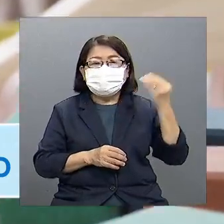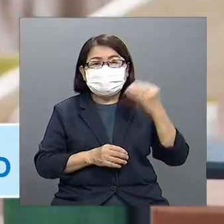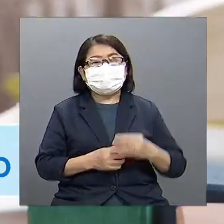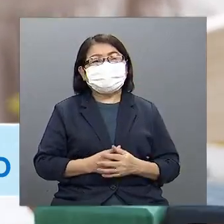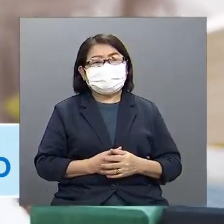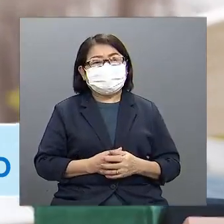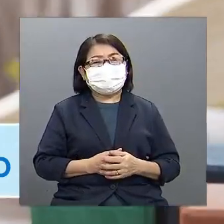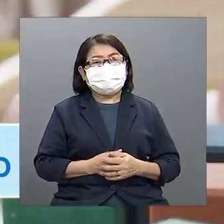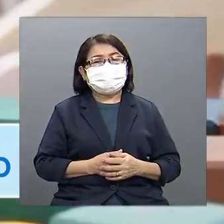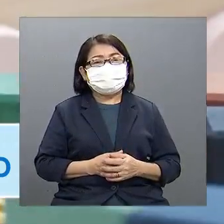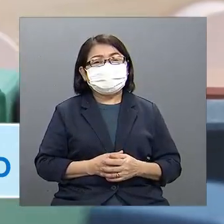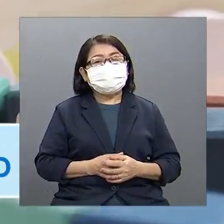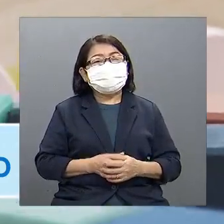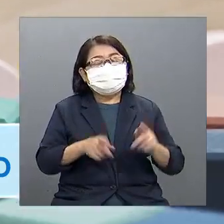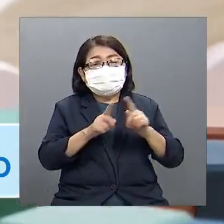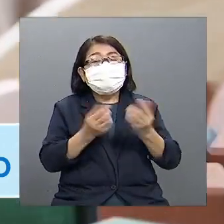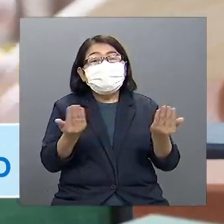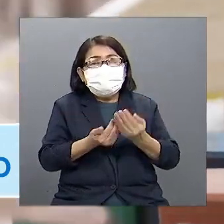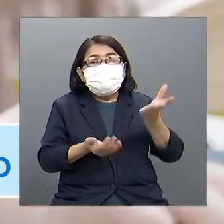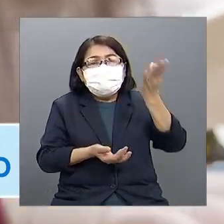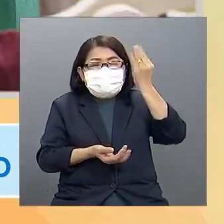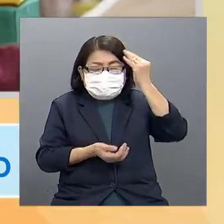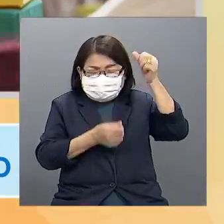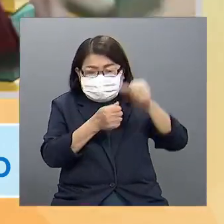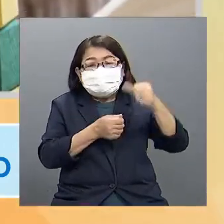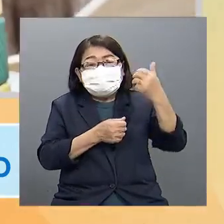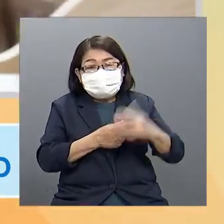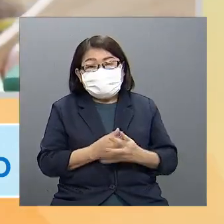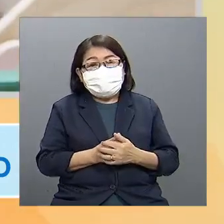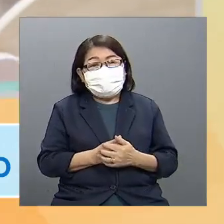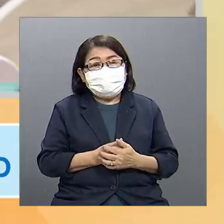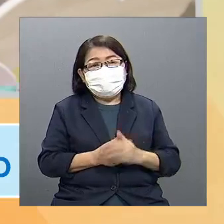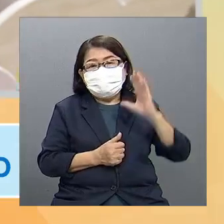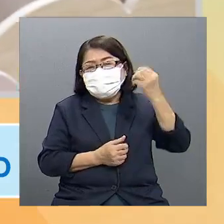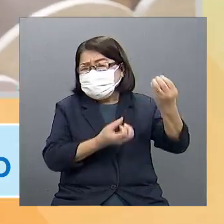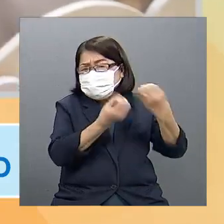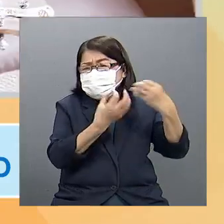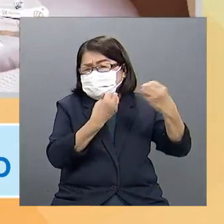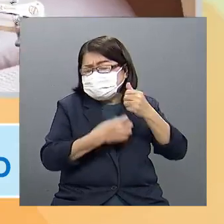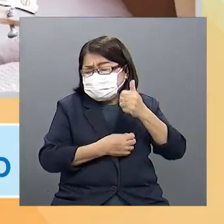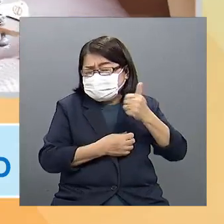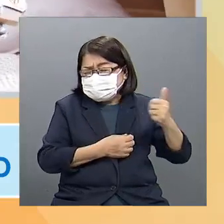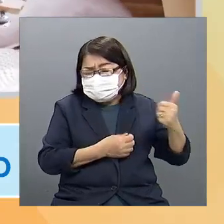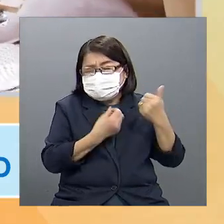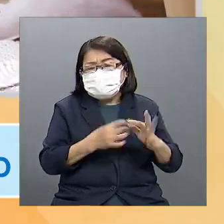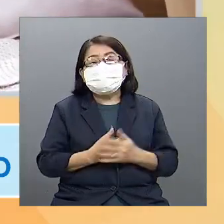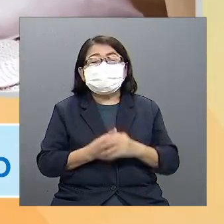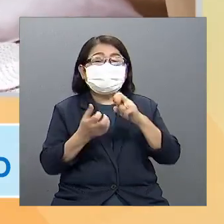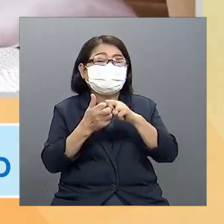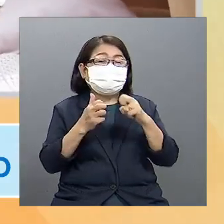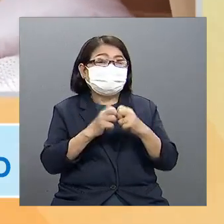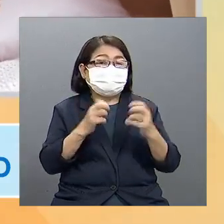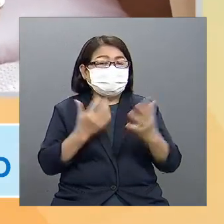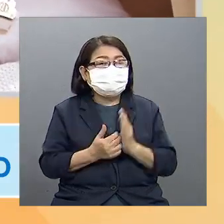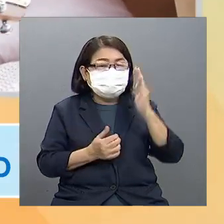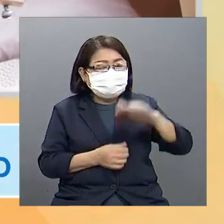หมือนเขามีพิมพ์เขียวทีนี้ถ้าพิมพ์เขียวออกแบบไว้ดีไม่สับสนไม่วุ่นวายเราก็จะทำให้เขาใช้อันเนี้ย